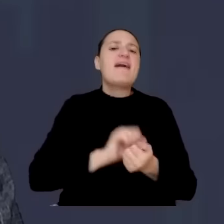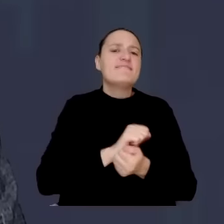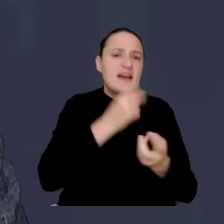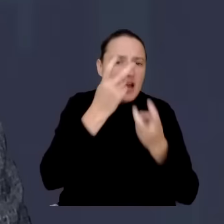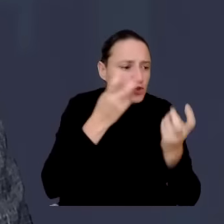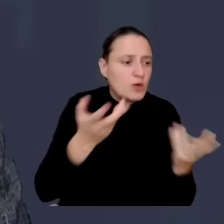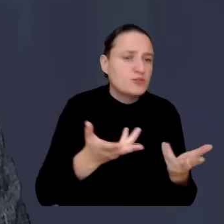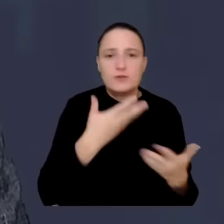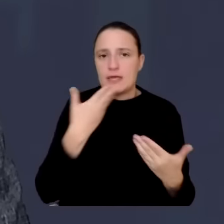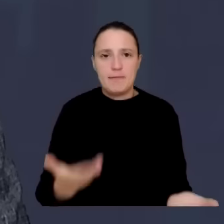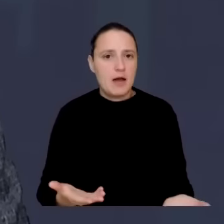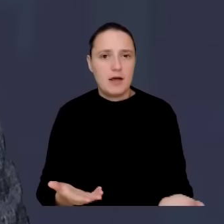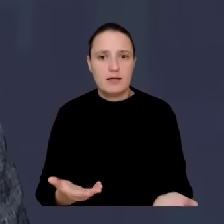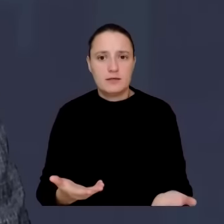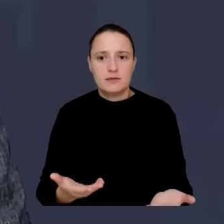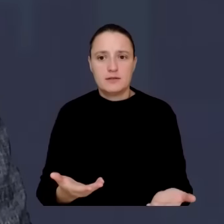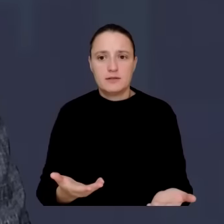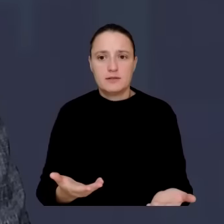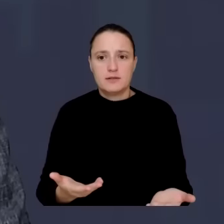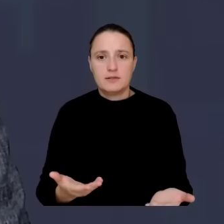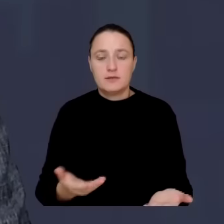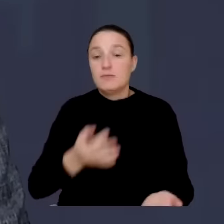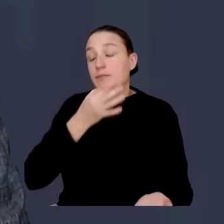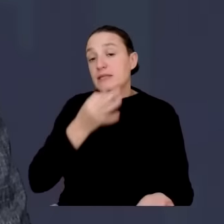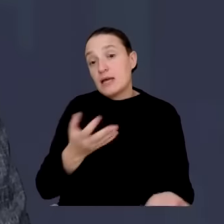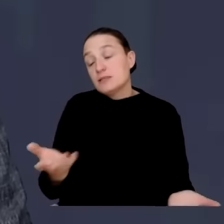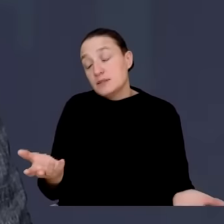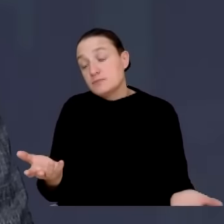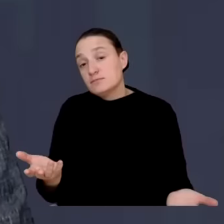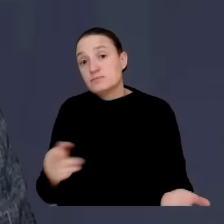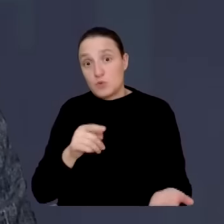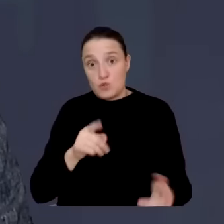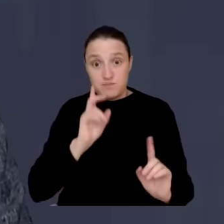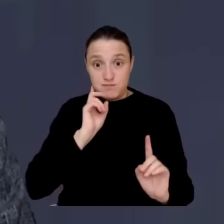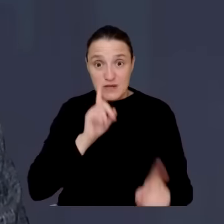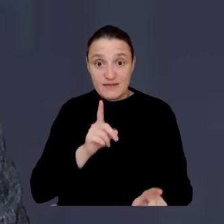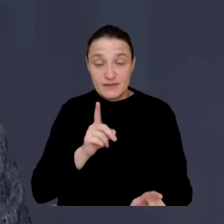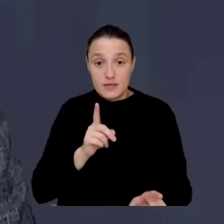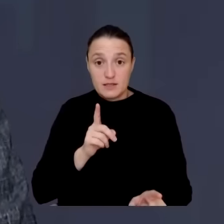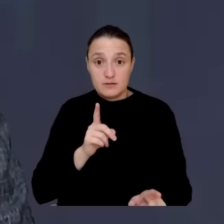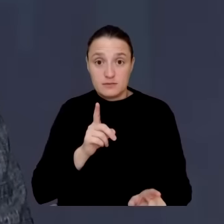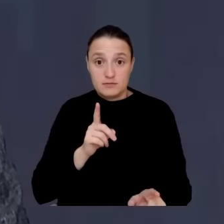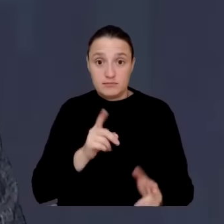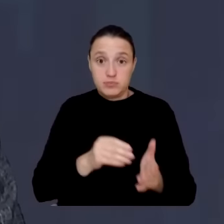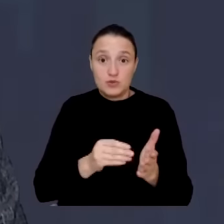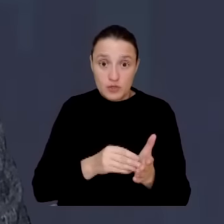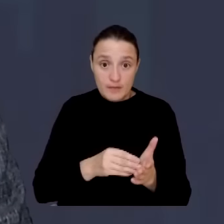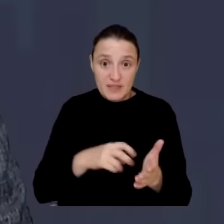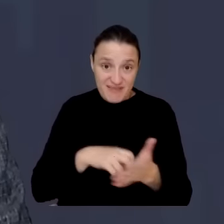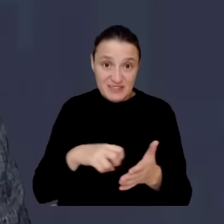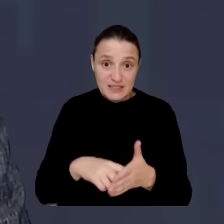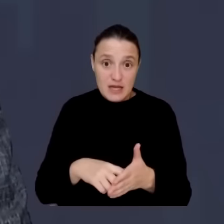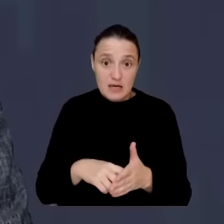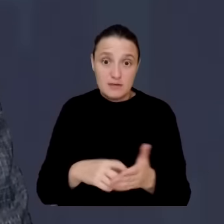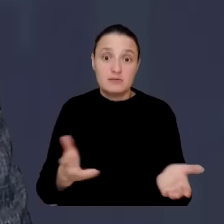znaczy pytanie Jest pytanie jest na ile to była to to są rzeczywiście Potrzebne potrzebne wizy No bo